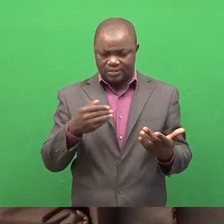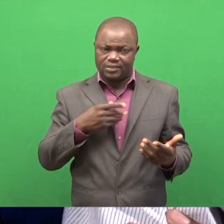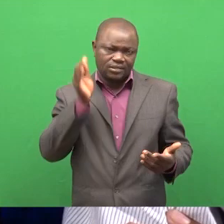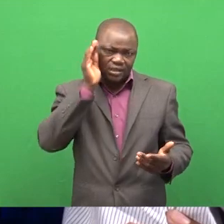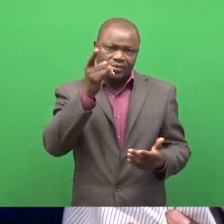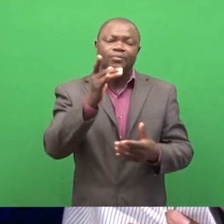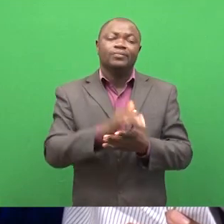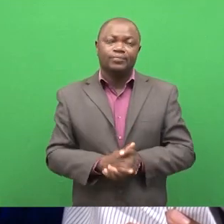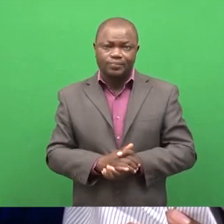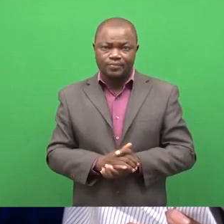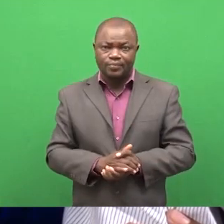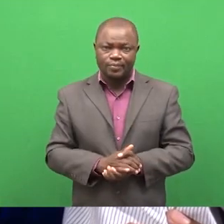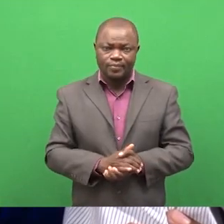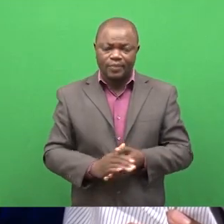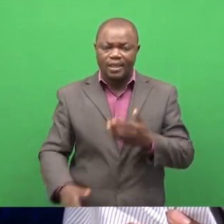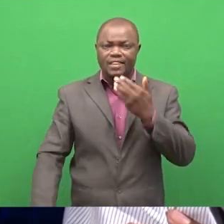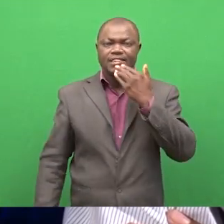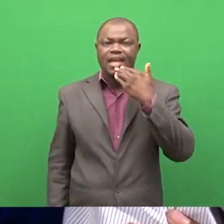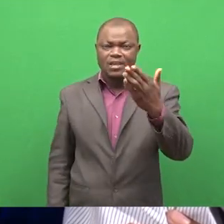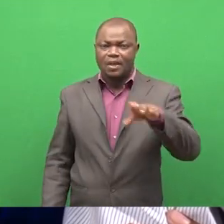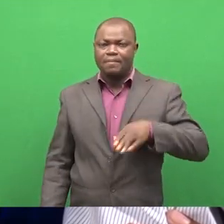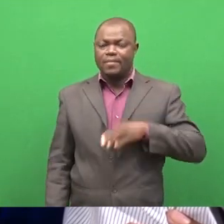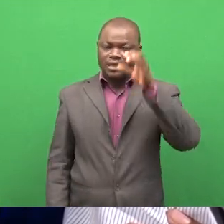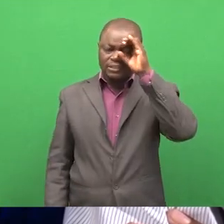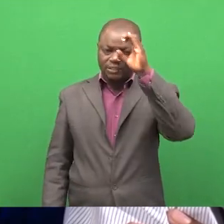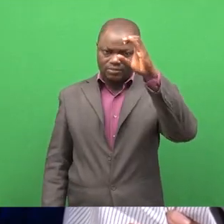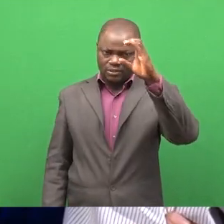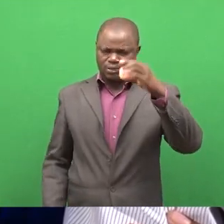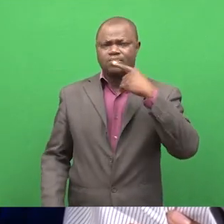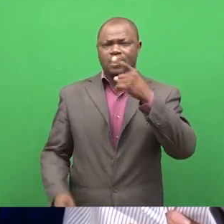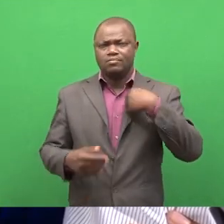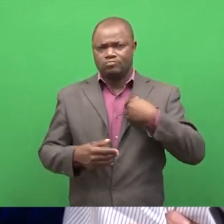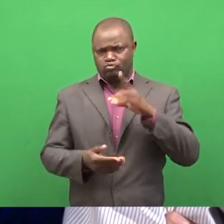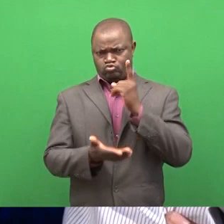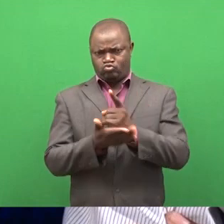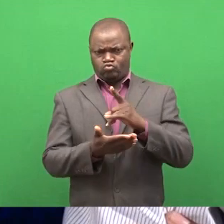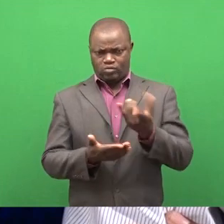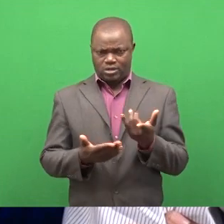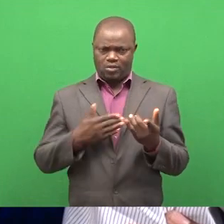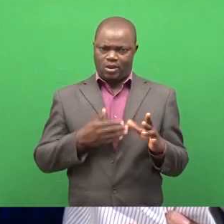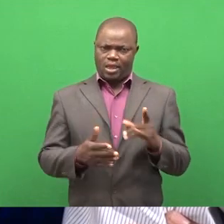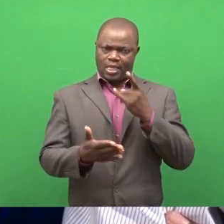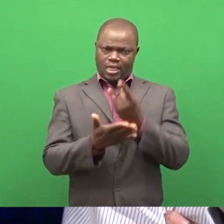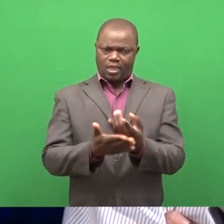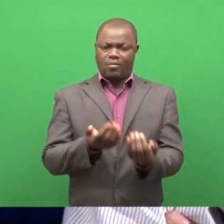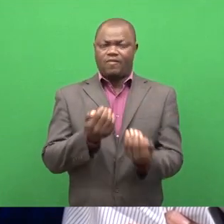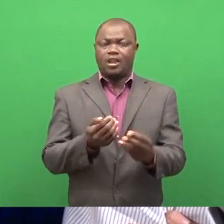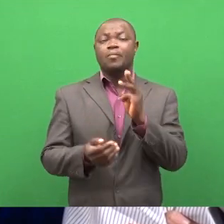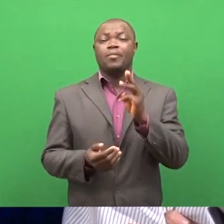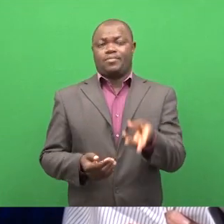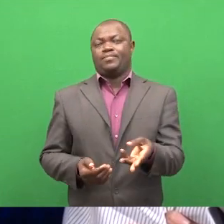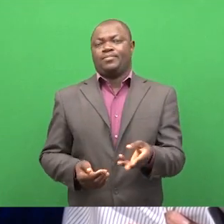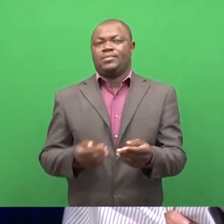Helen maita henyu Mai Chisamba kuti tengaite sei panyaya yekuti tiedze kuadresa matambudziko arosangana nevana